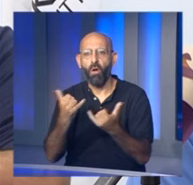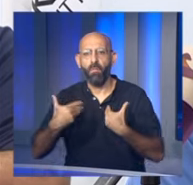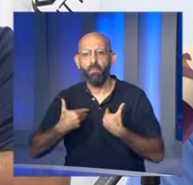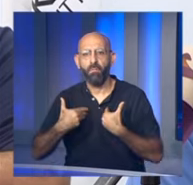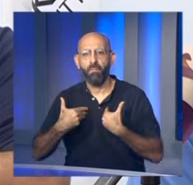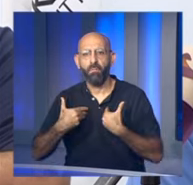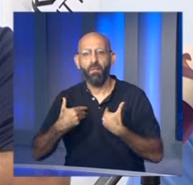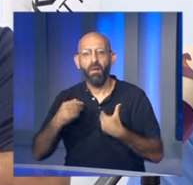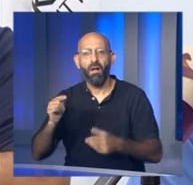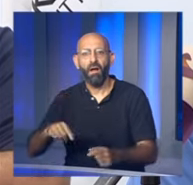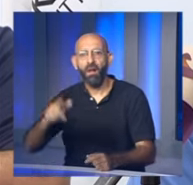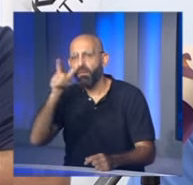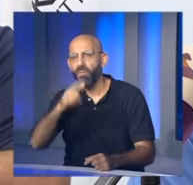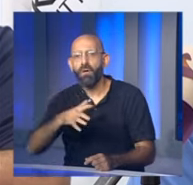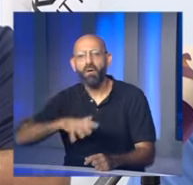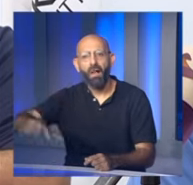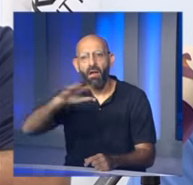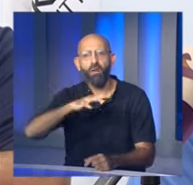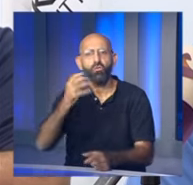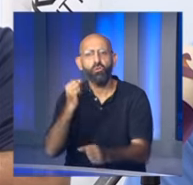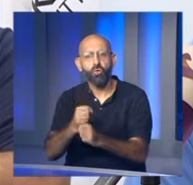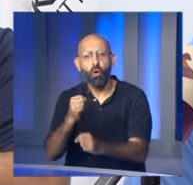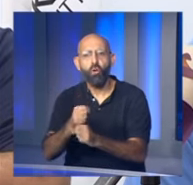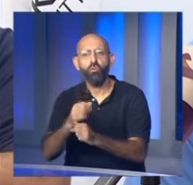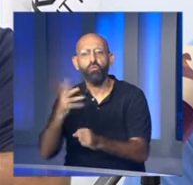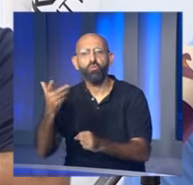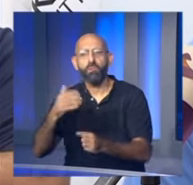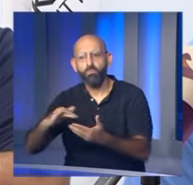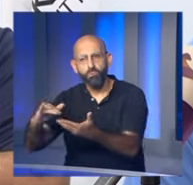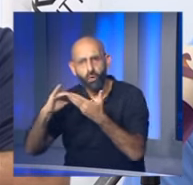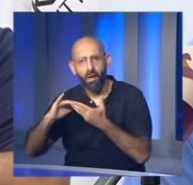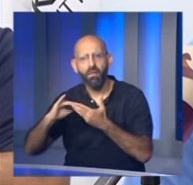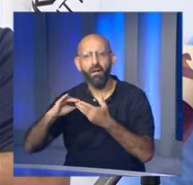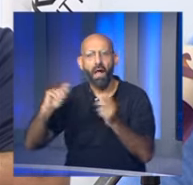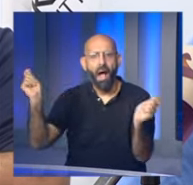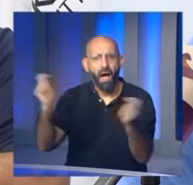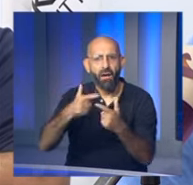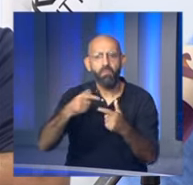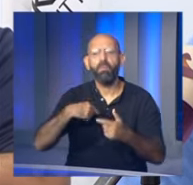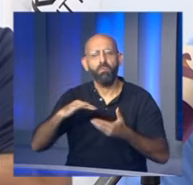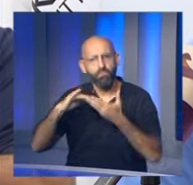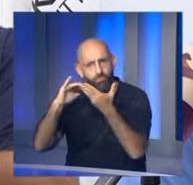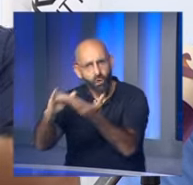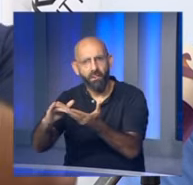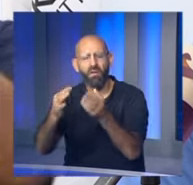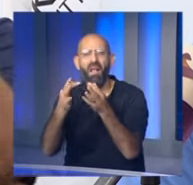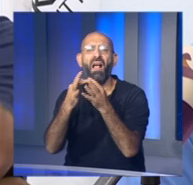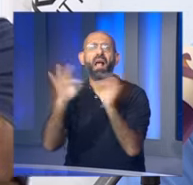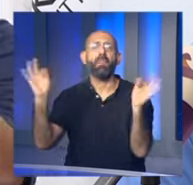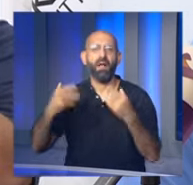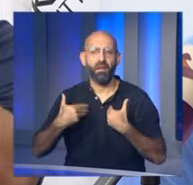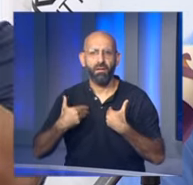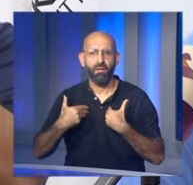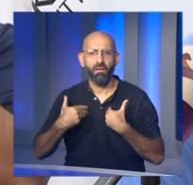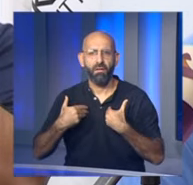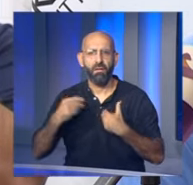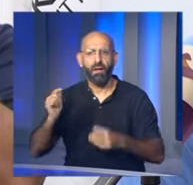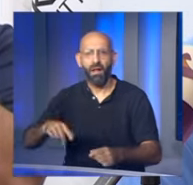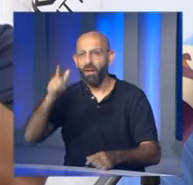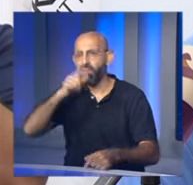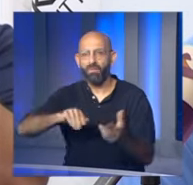بهيك الظروف بدنا نلعب دورنا اللي نحن نتقيه ونحن اللي مجندين حالنا له